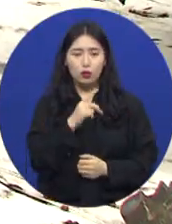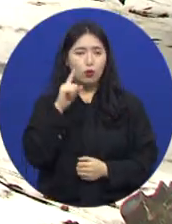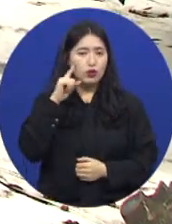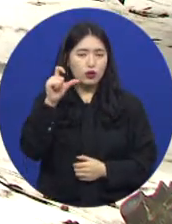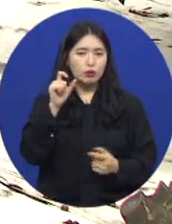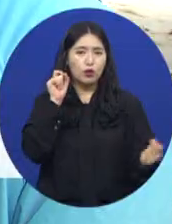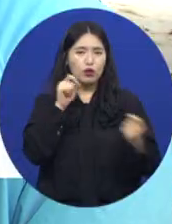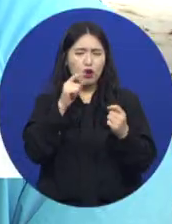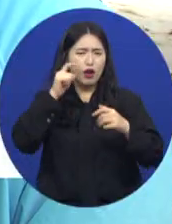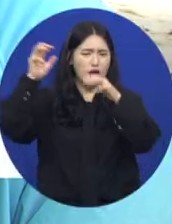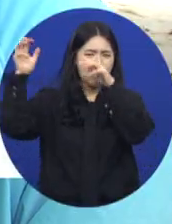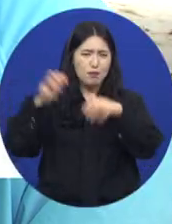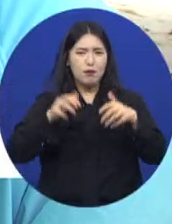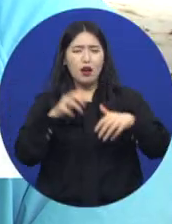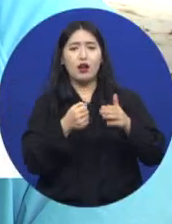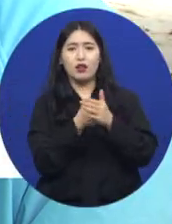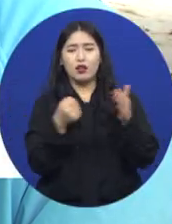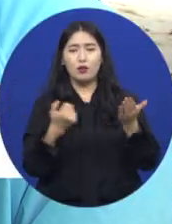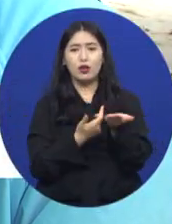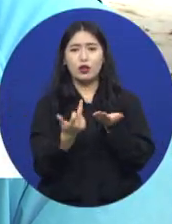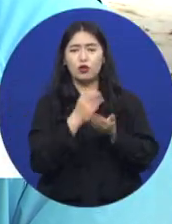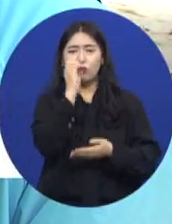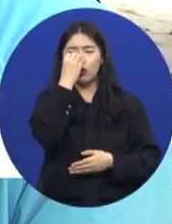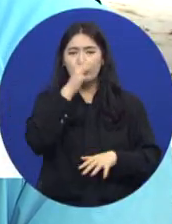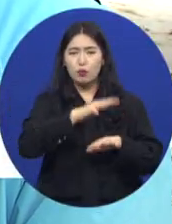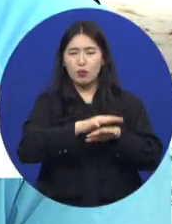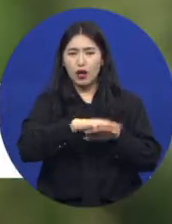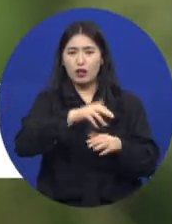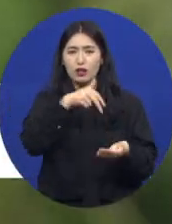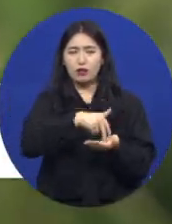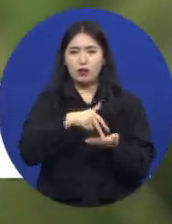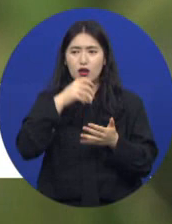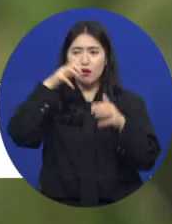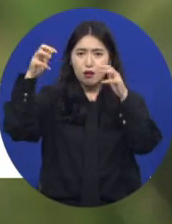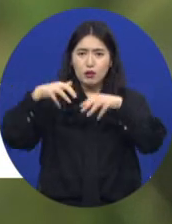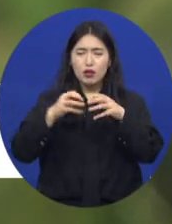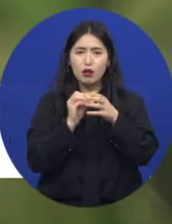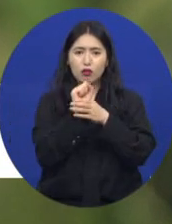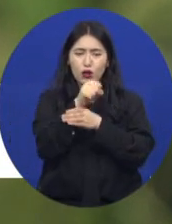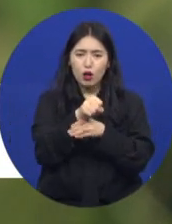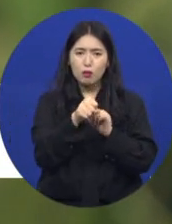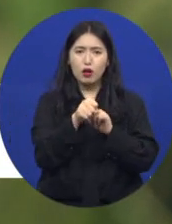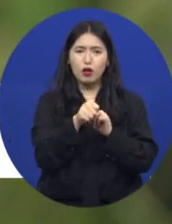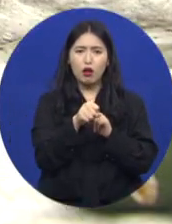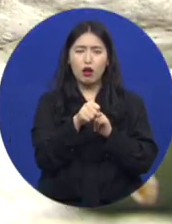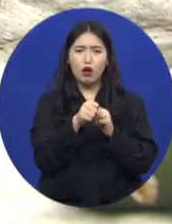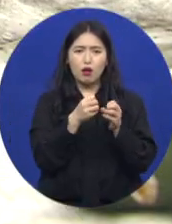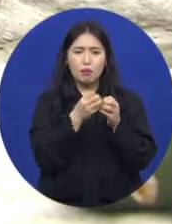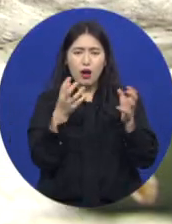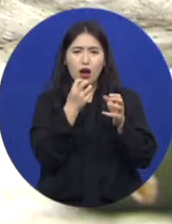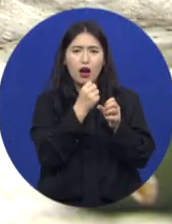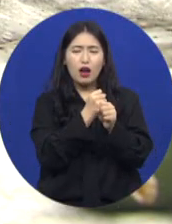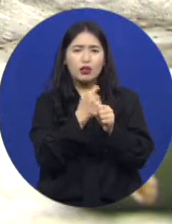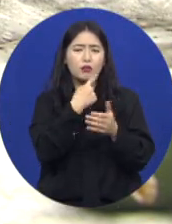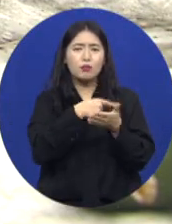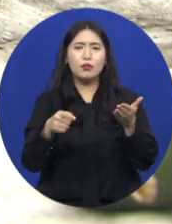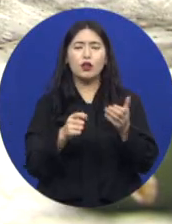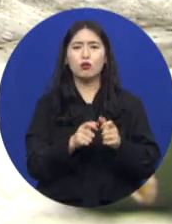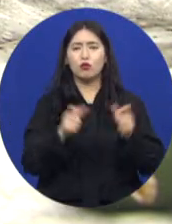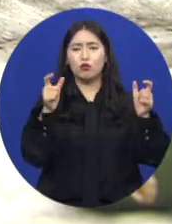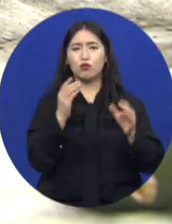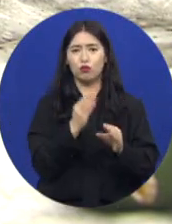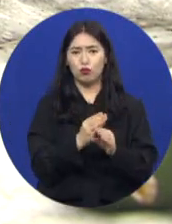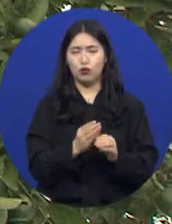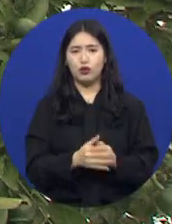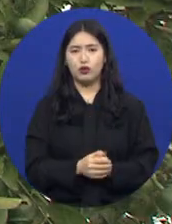가까이 비날씨가 이어지면서 제주 지역 감귤과수원에서는 비를 맞은 감귤 열매가 과육이 커지면서 터지는 열과 피해도 확산되고